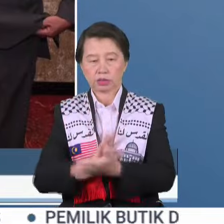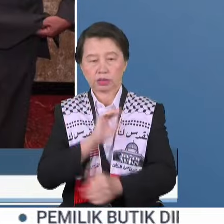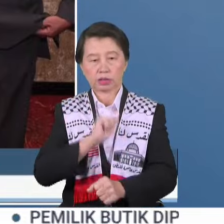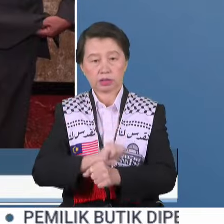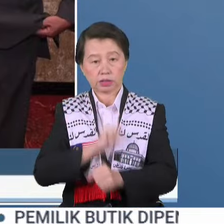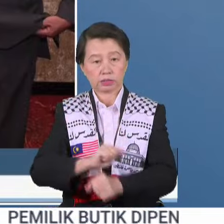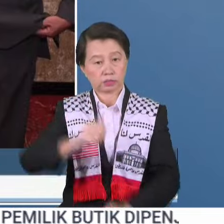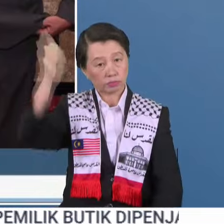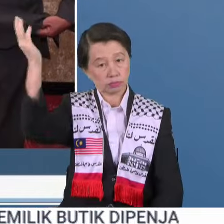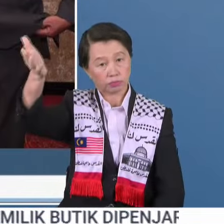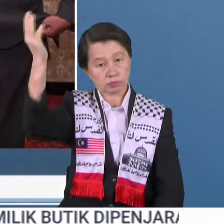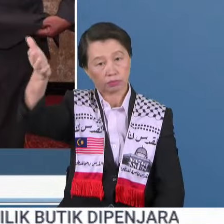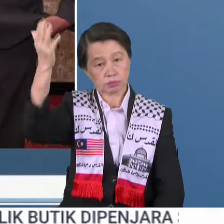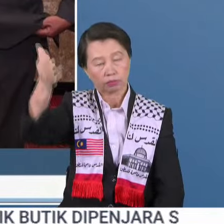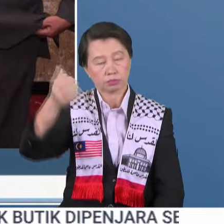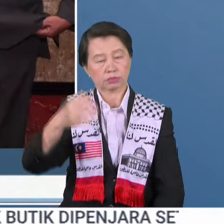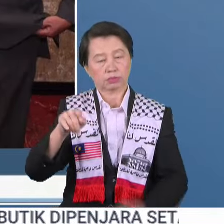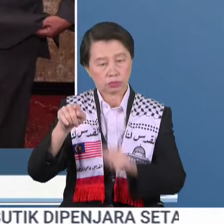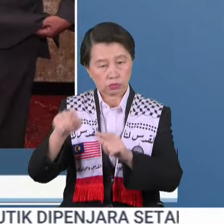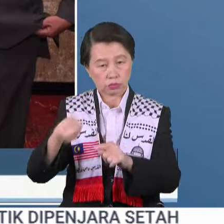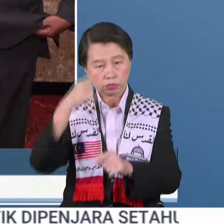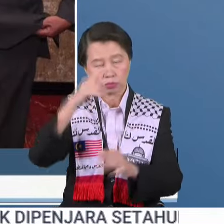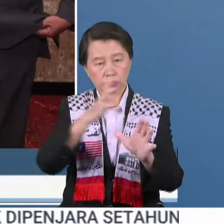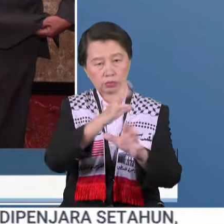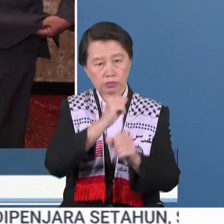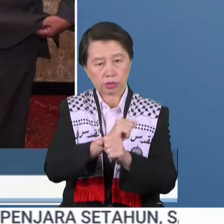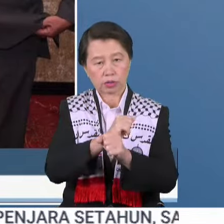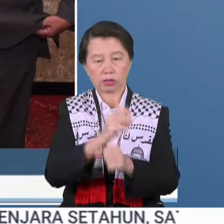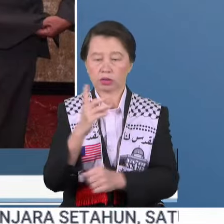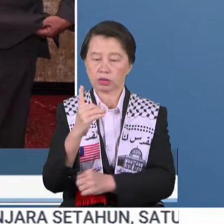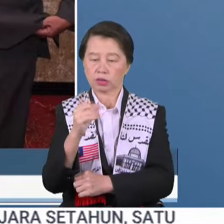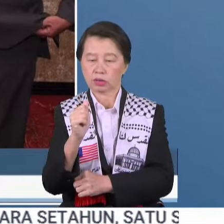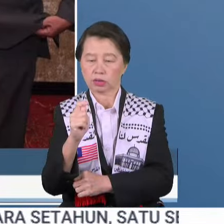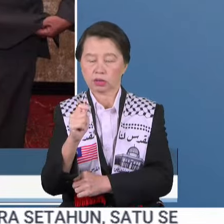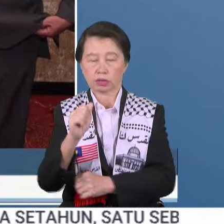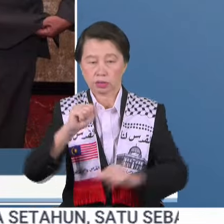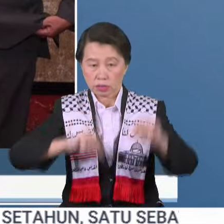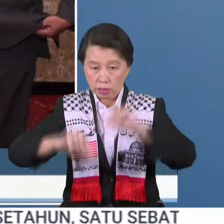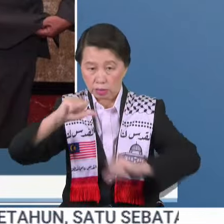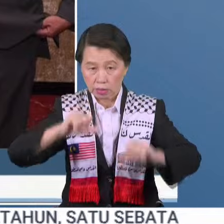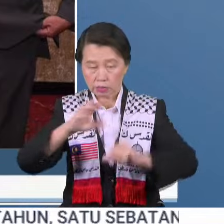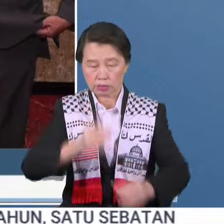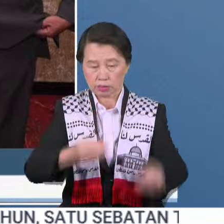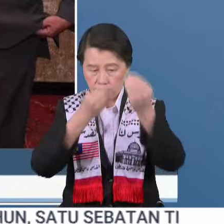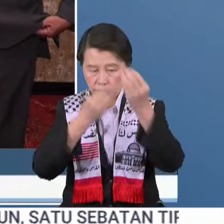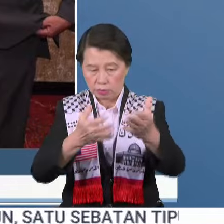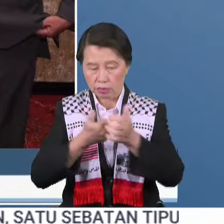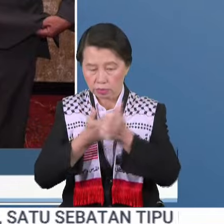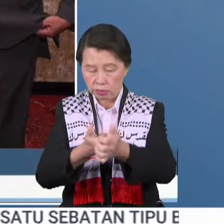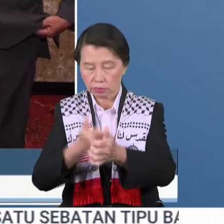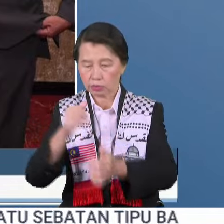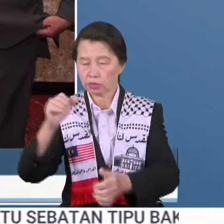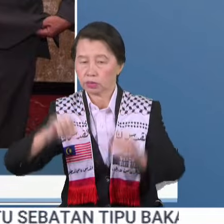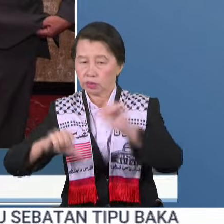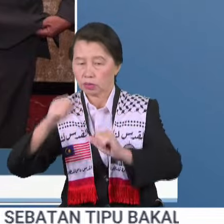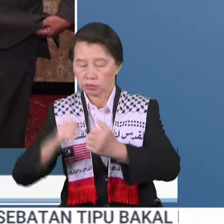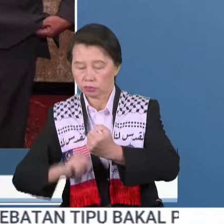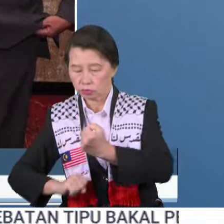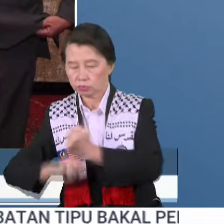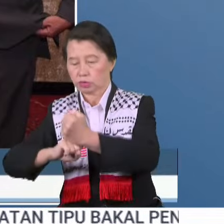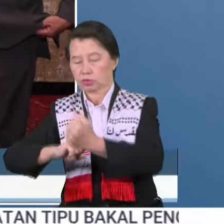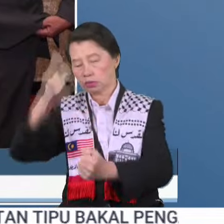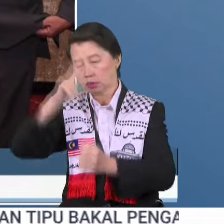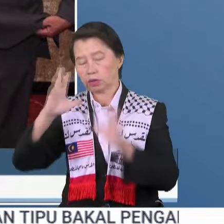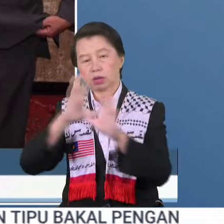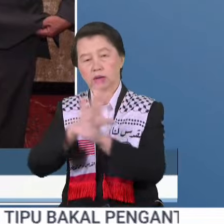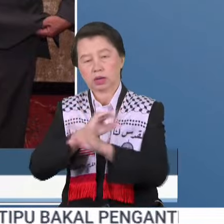dibentangkan pada simposium tersebut bagi mendapatkan data saintifik dan maklumat berasaskan saintifik untuk menyokong kerajaan